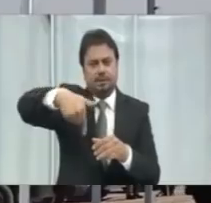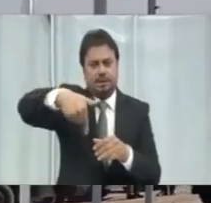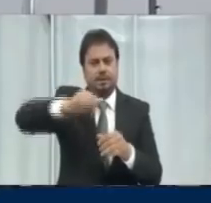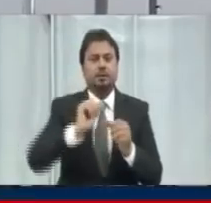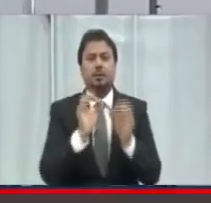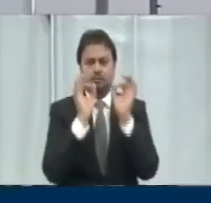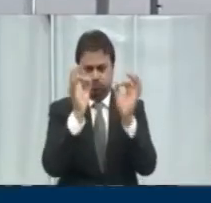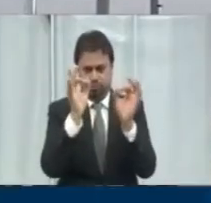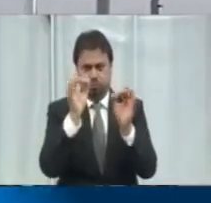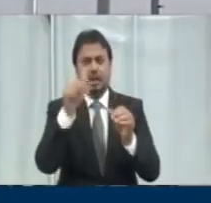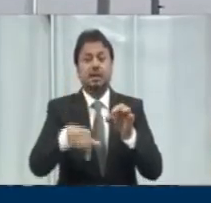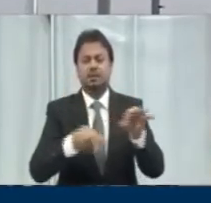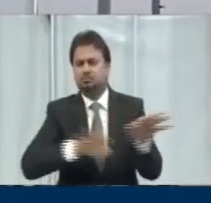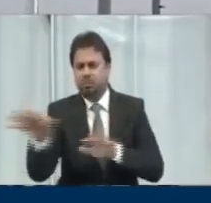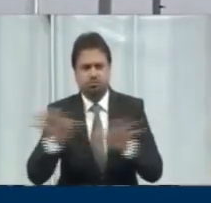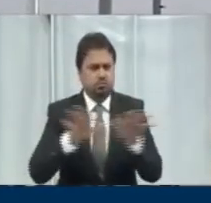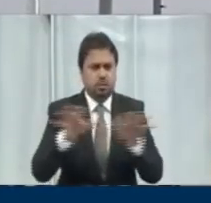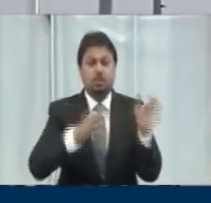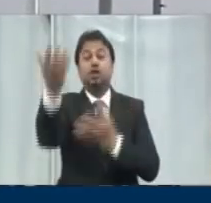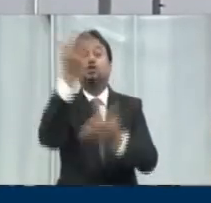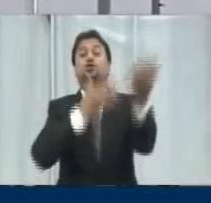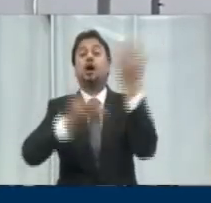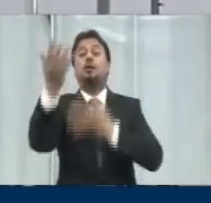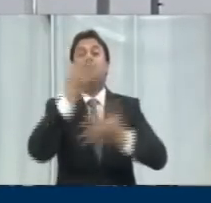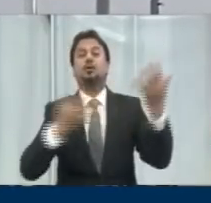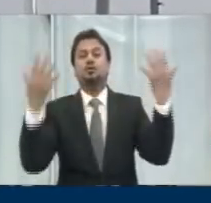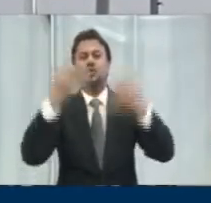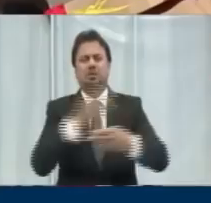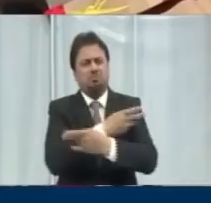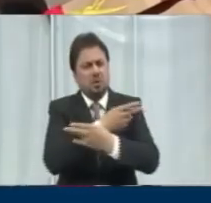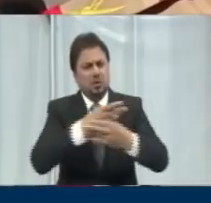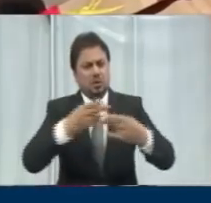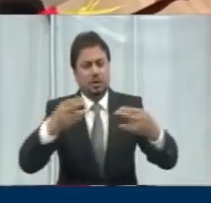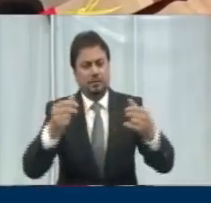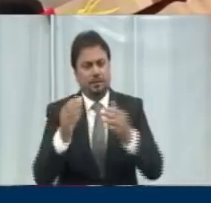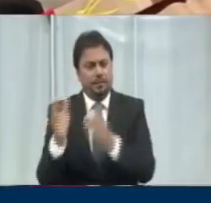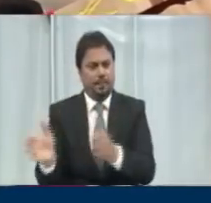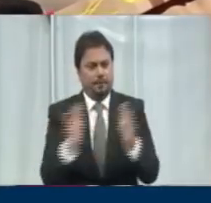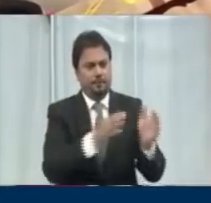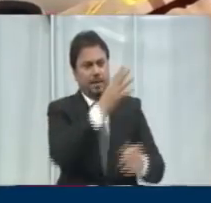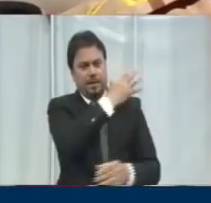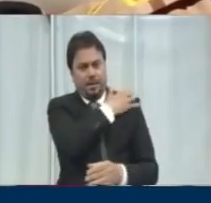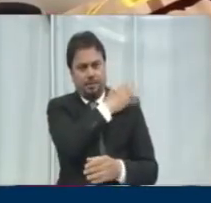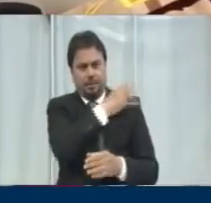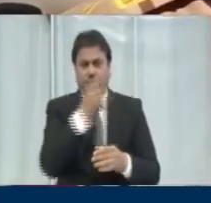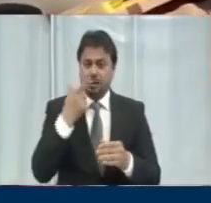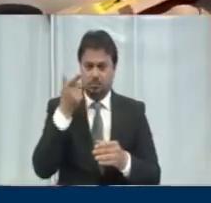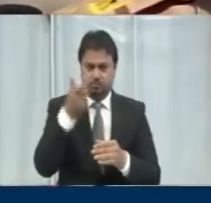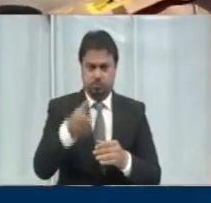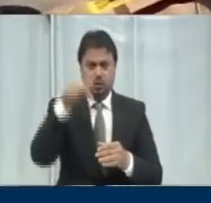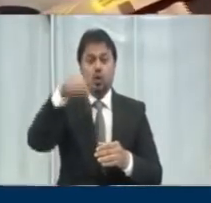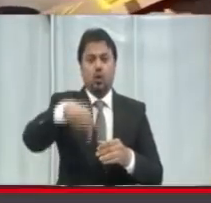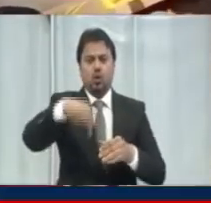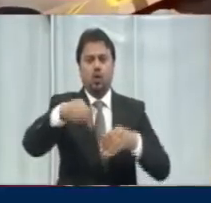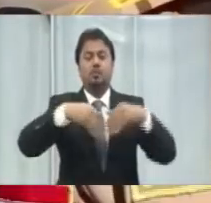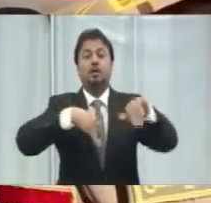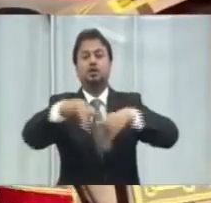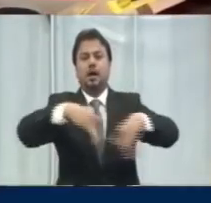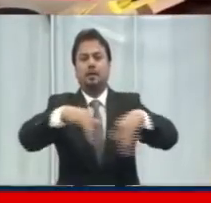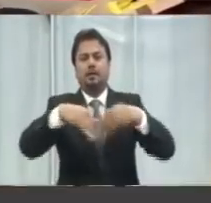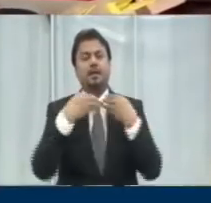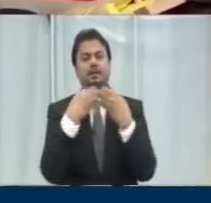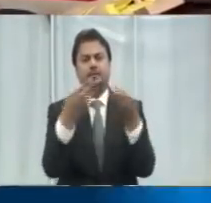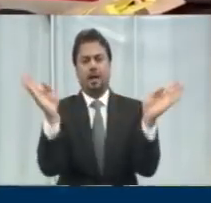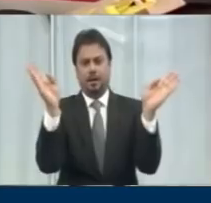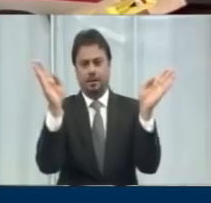يسهم بتعزيز الحركة التجارية وتنقلات المواطنين. في هذا اليوم تم افتتاح طريق